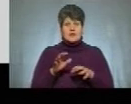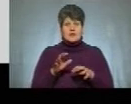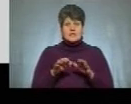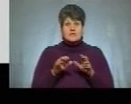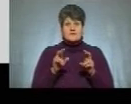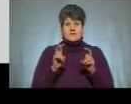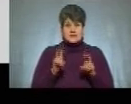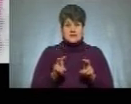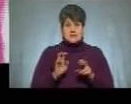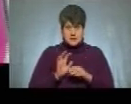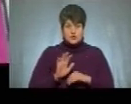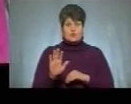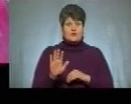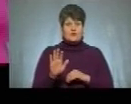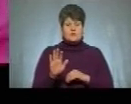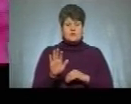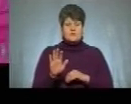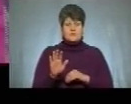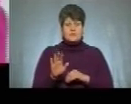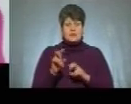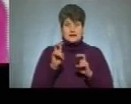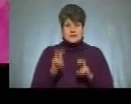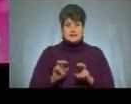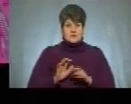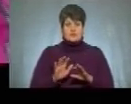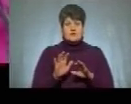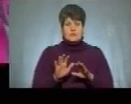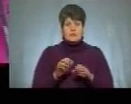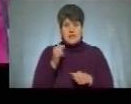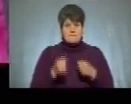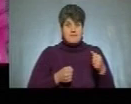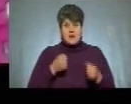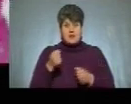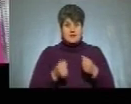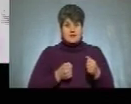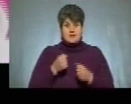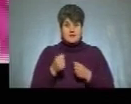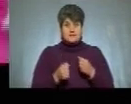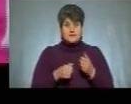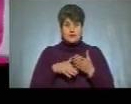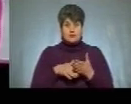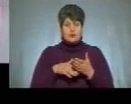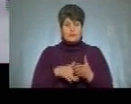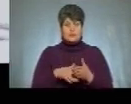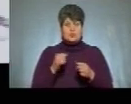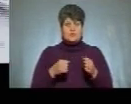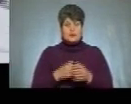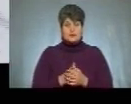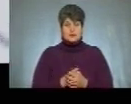сісти і штовхнутися, сісти і штовхнутися, і палками допомагати